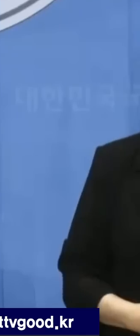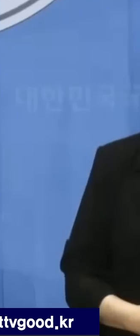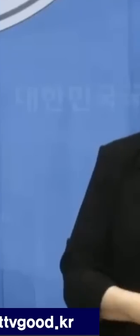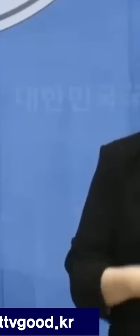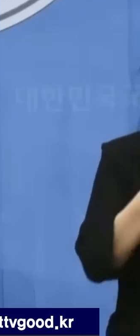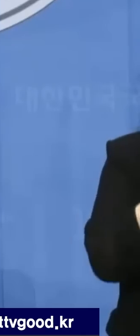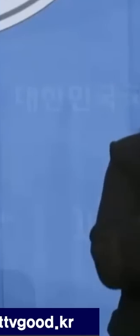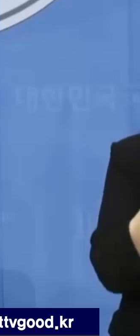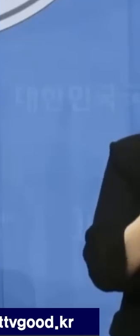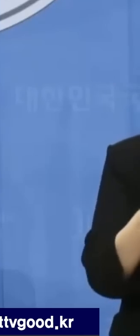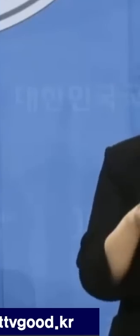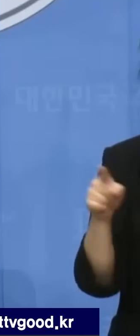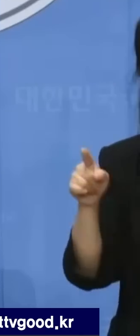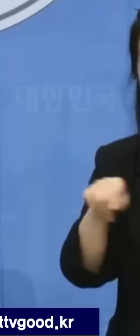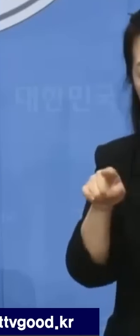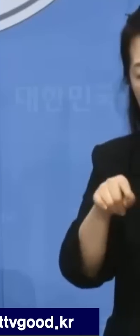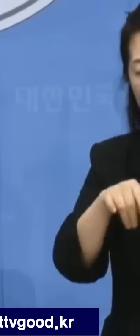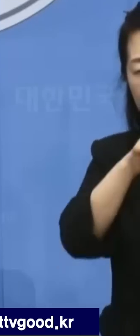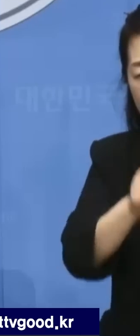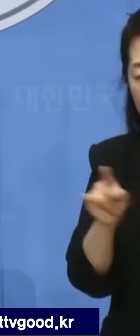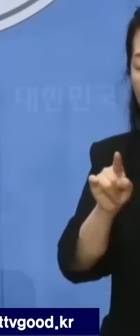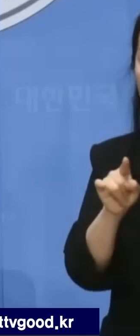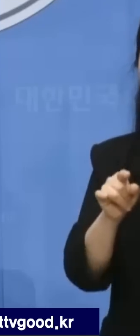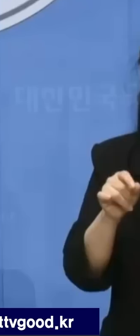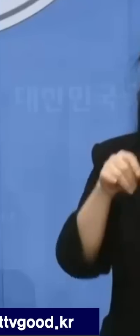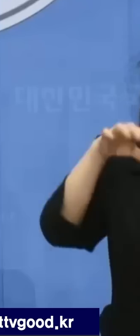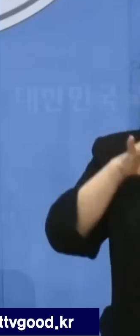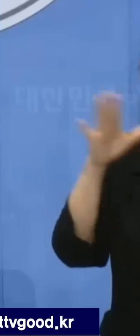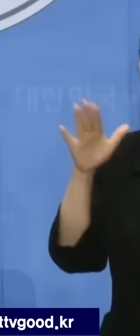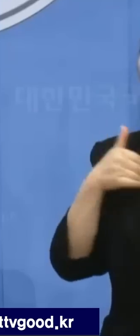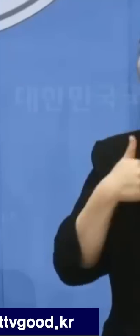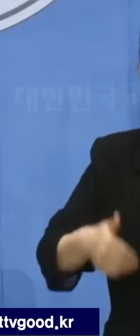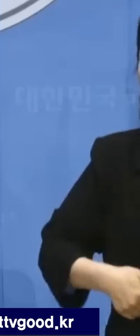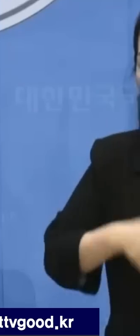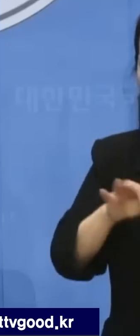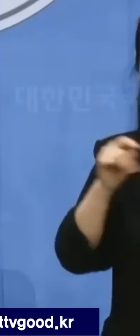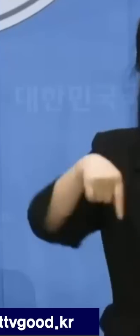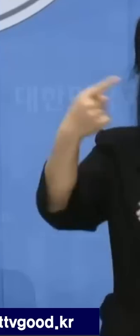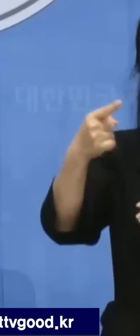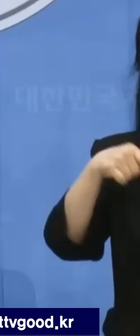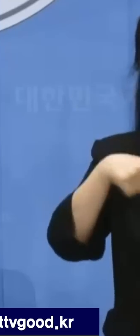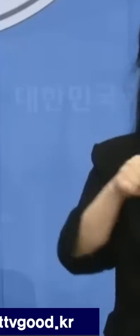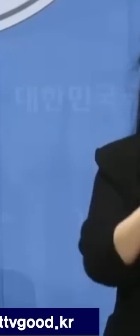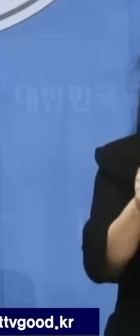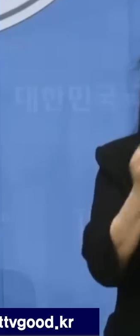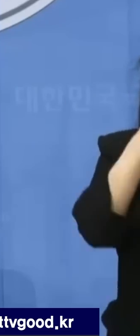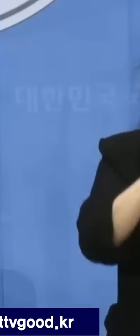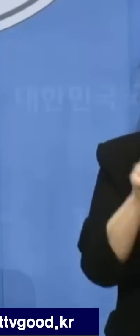위기는 선수와 나이로 돌파되는 게 아닙니다. 저는 필요하면 다음에 당대표에 도전해도